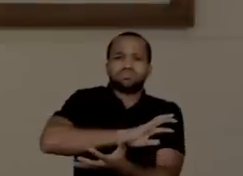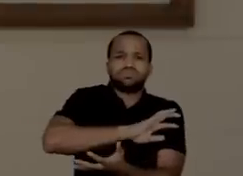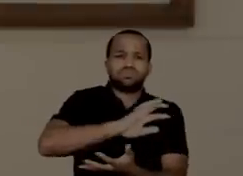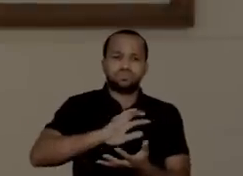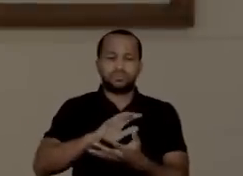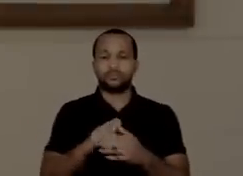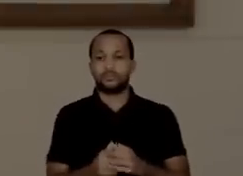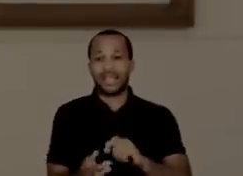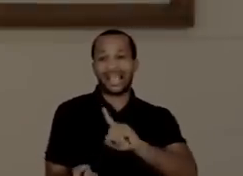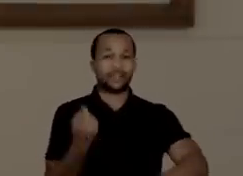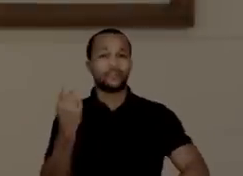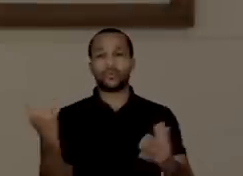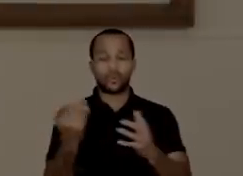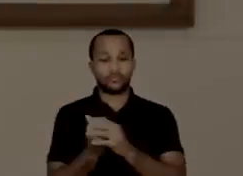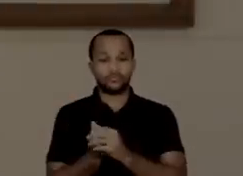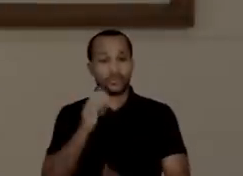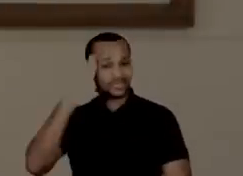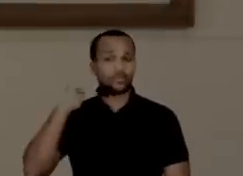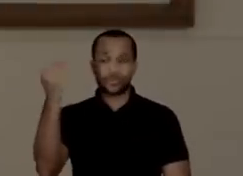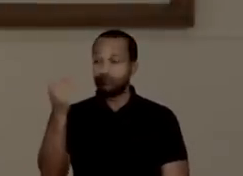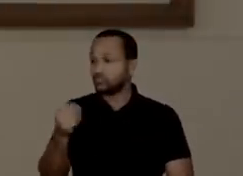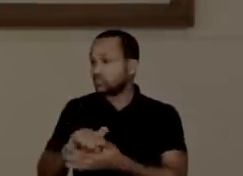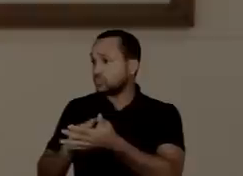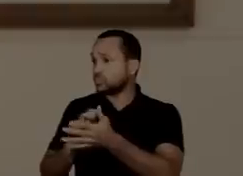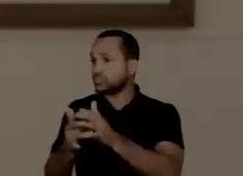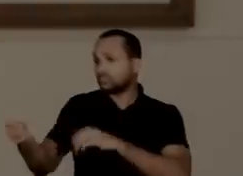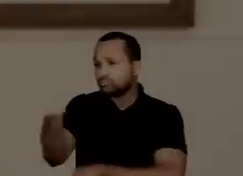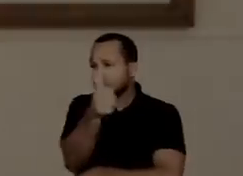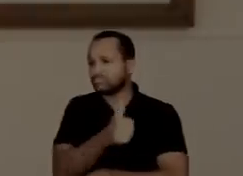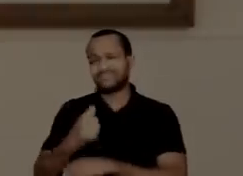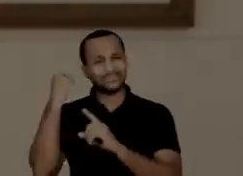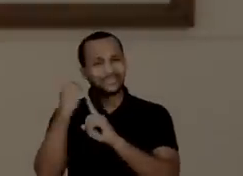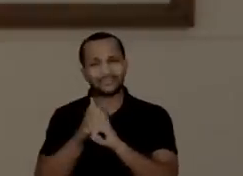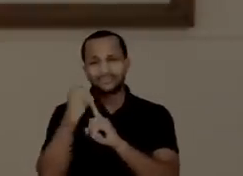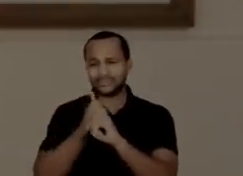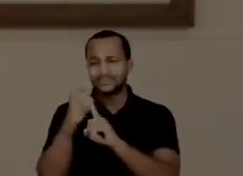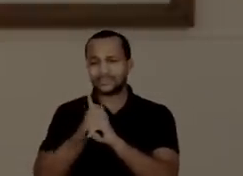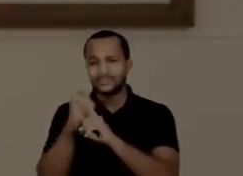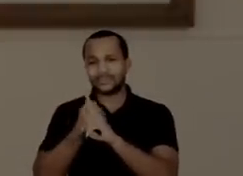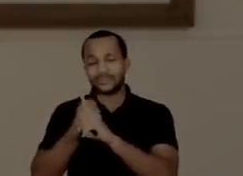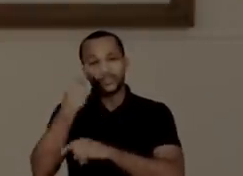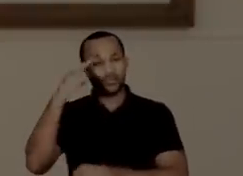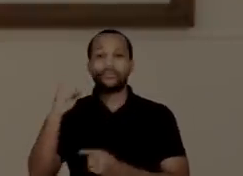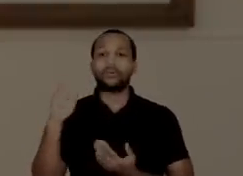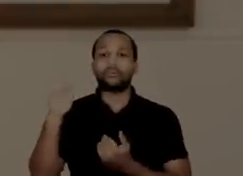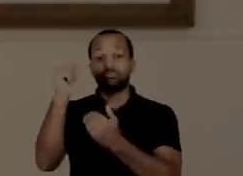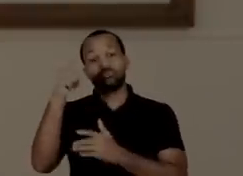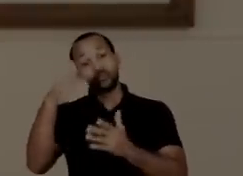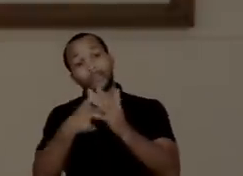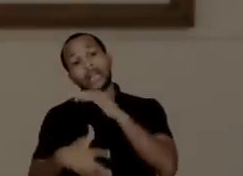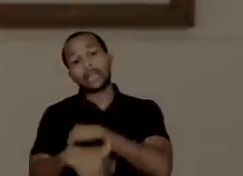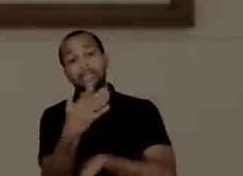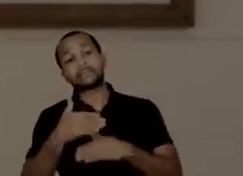Français la nécessité de la réforme, la nécessité de la mobilisation. C'est dans cet esprit qu'il nous faut tous